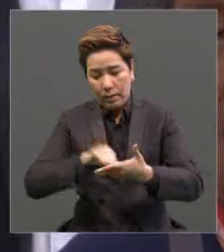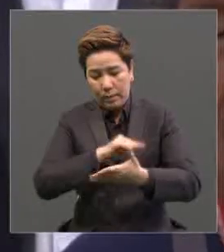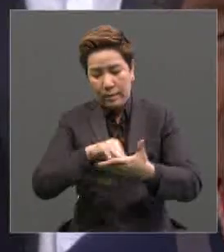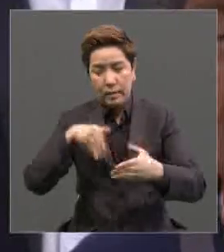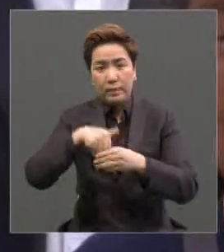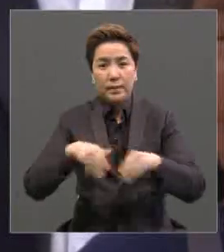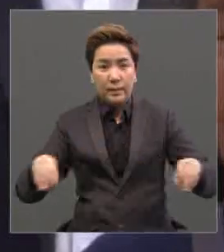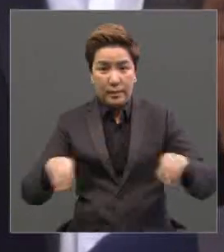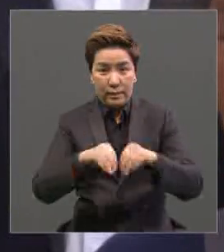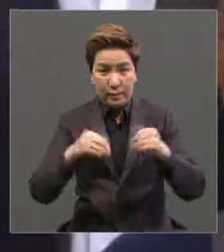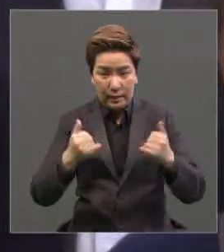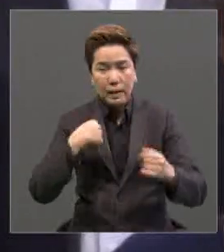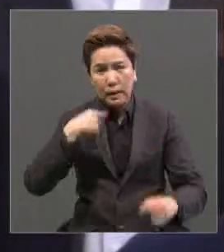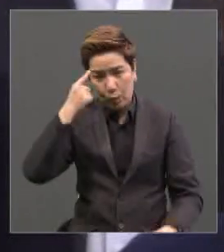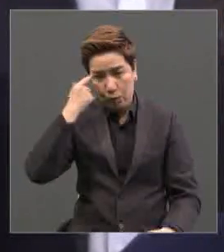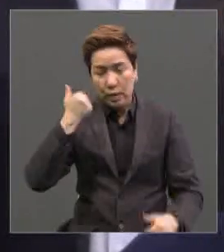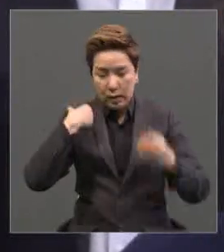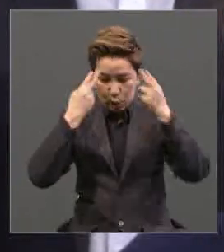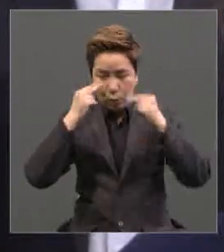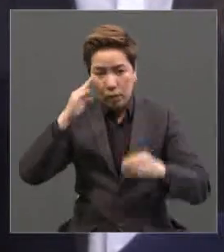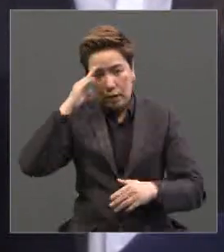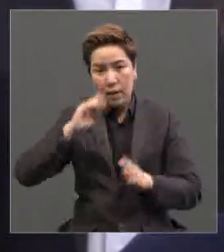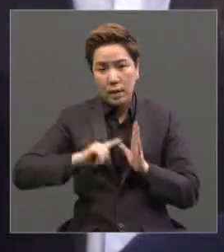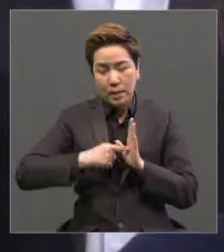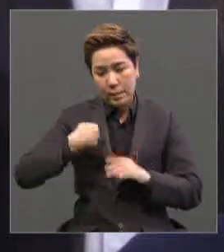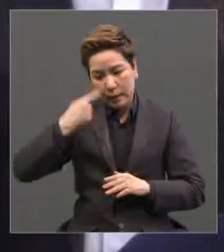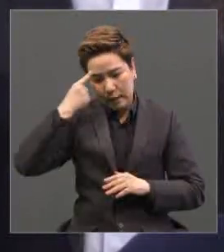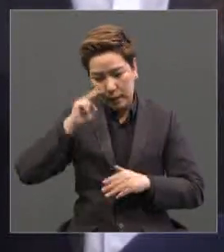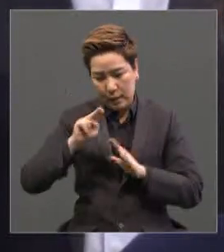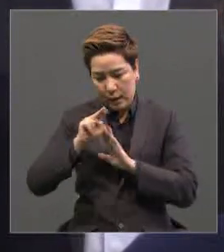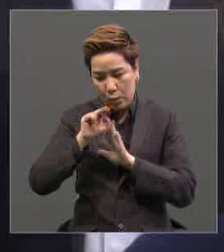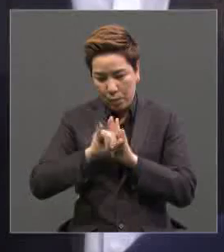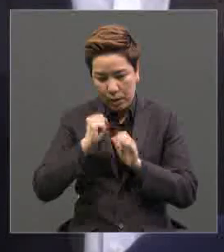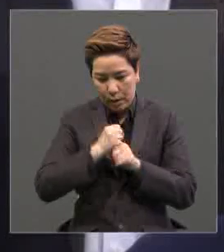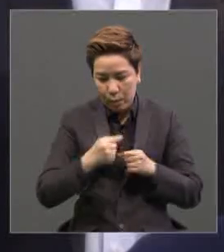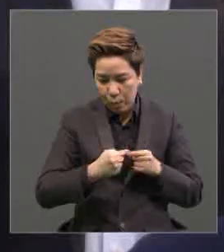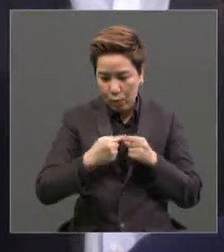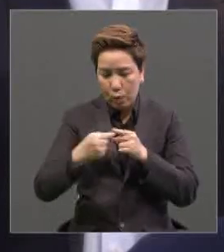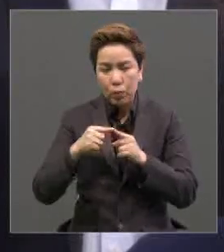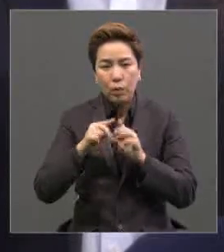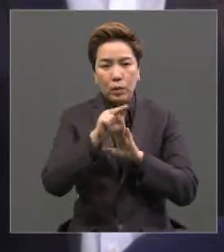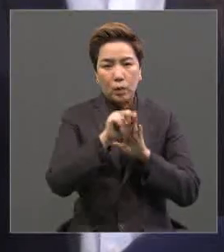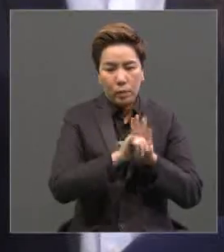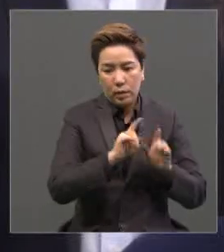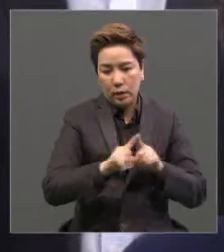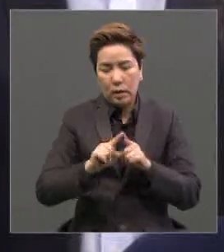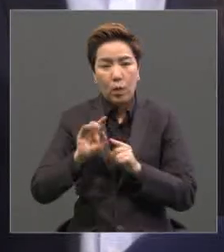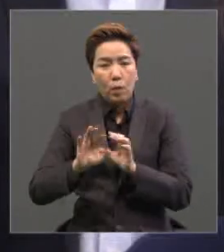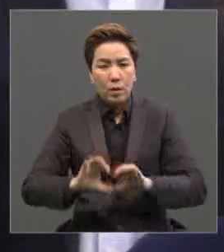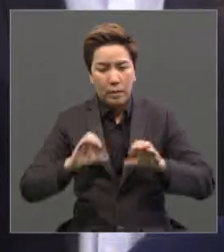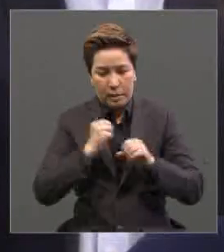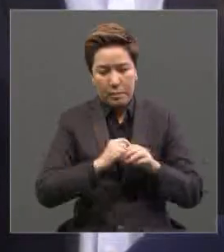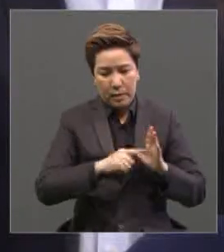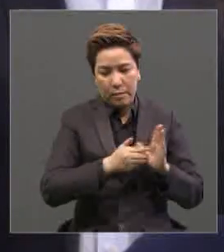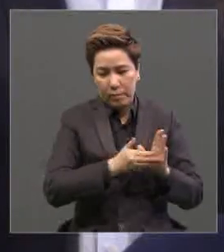ที่กำลังจะมาถึงซึ่งทราบว่าท่านนายกรัฐมนตรีเริ่มคิดนโยบายเพื่อต่อยอดความสำเร็จในนโยบายต่างๆของรัฐบาลไว้บ้าง